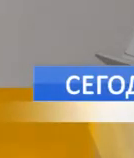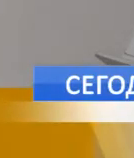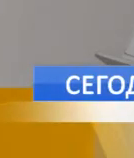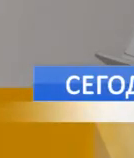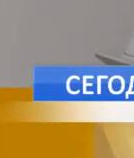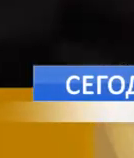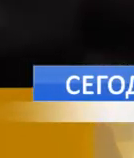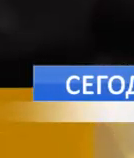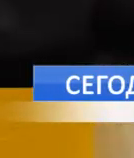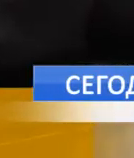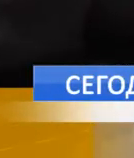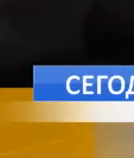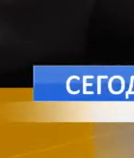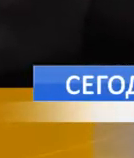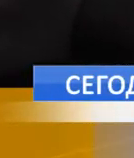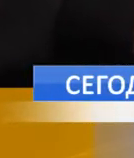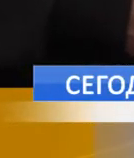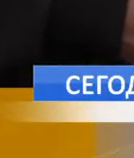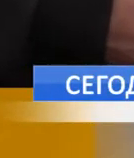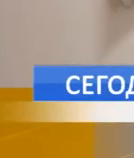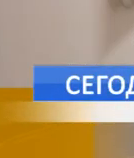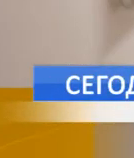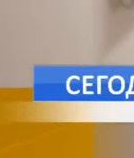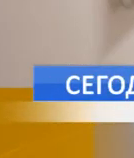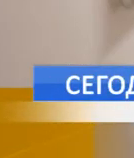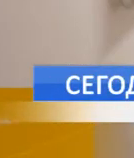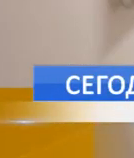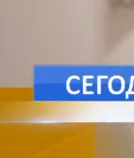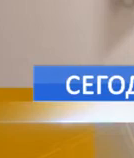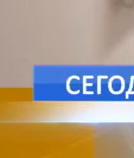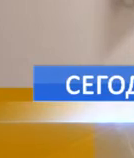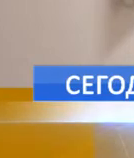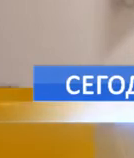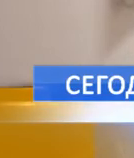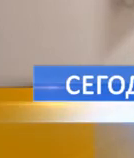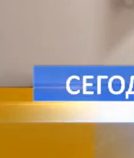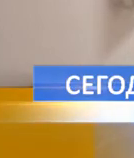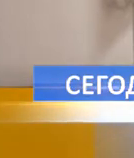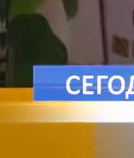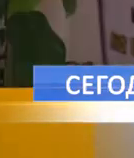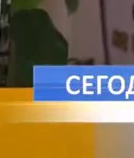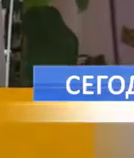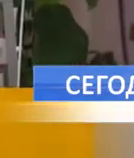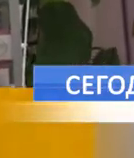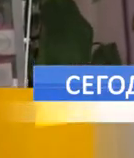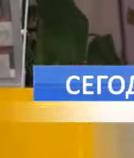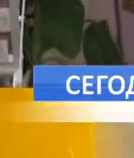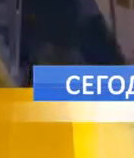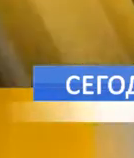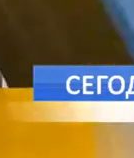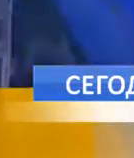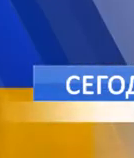Спутники иглы. Число ВИЧ-инфицированных в области растет. Сотрудники спеццентра приводят устрашающие данные.